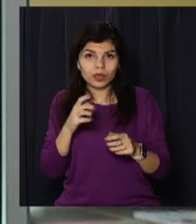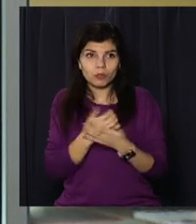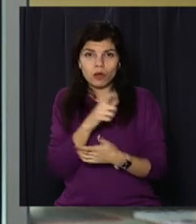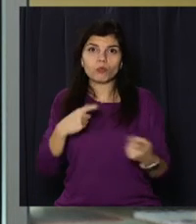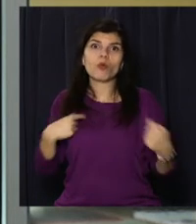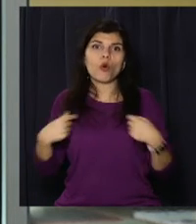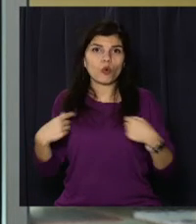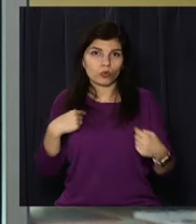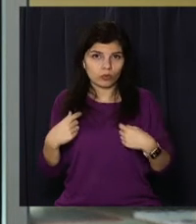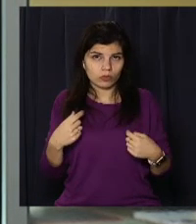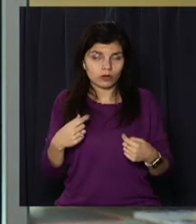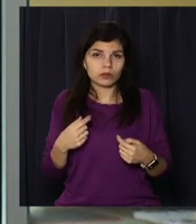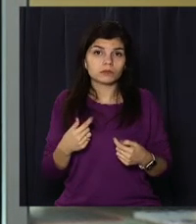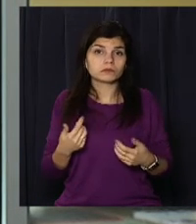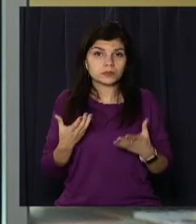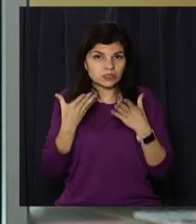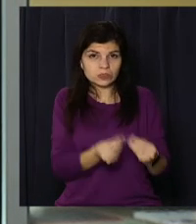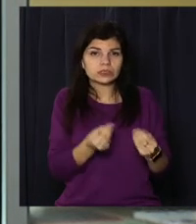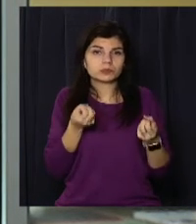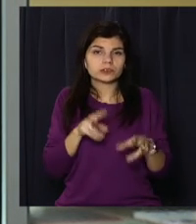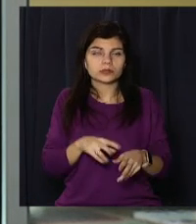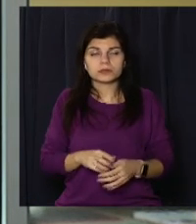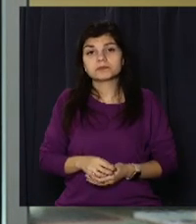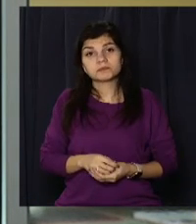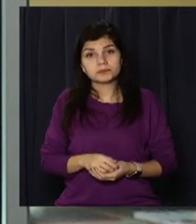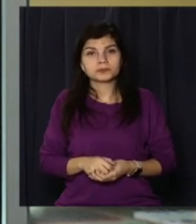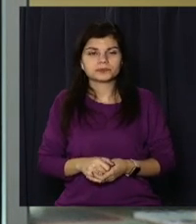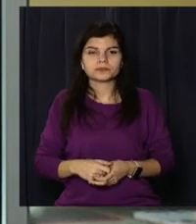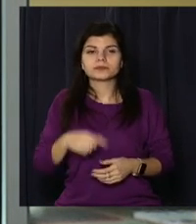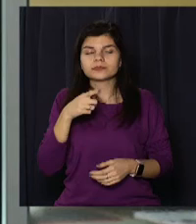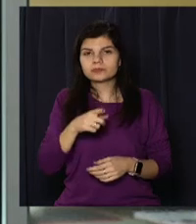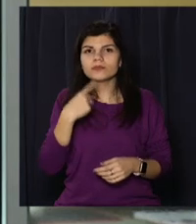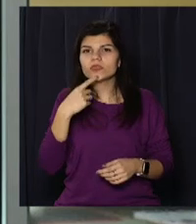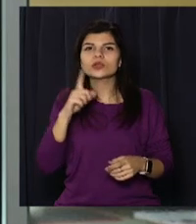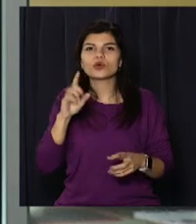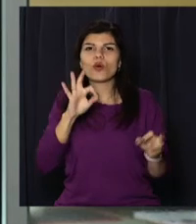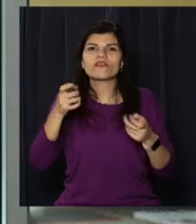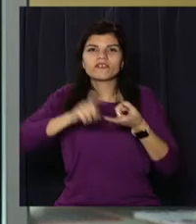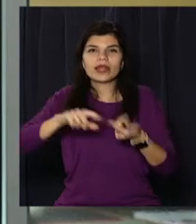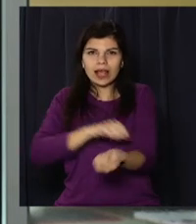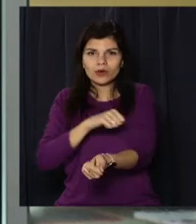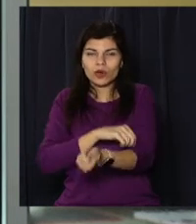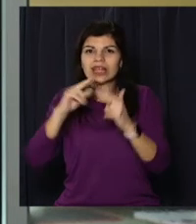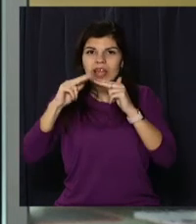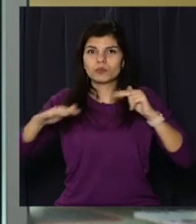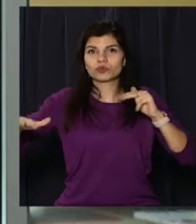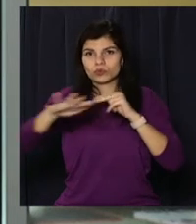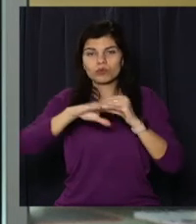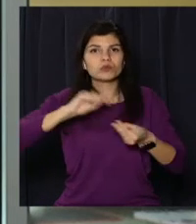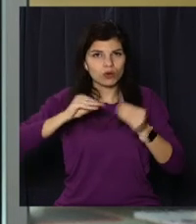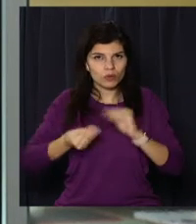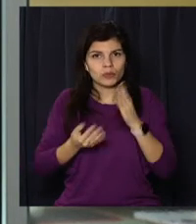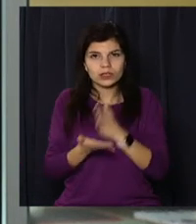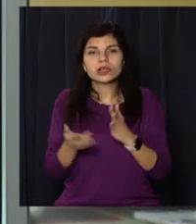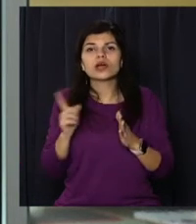Кожен 10-й українець уживає наркотики. Такі дані наводять дніпровські волонтери. На Дніпропетровщині ситуація проблемна.